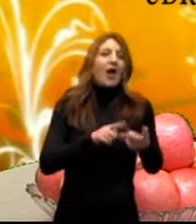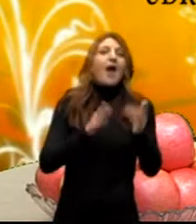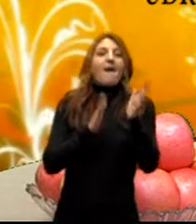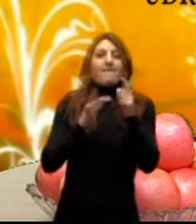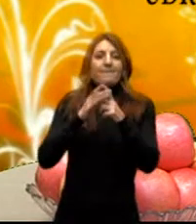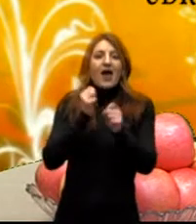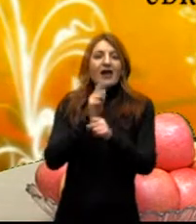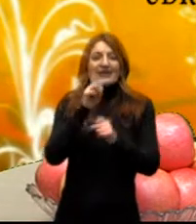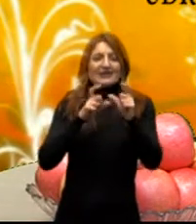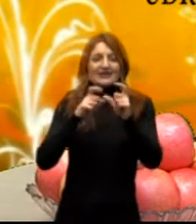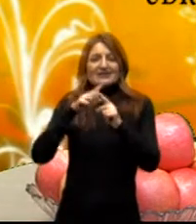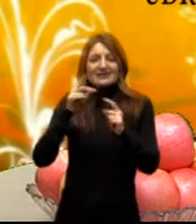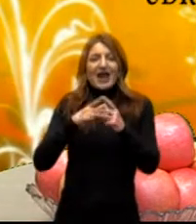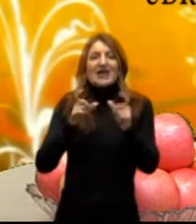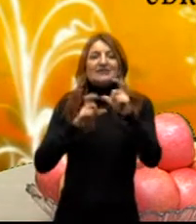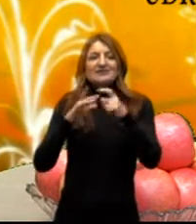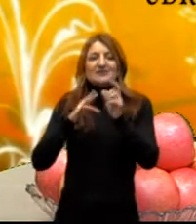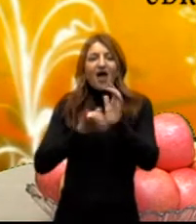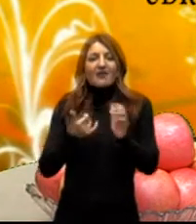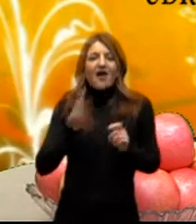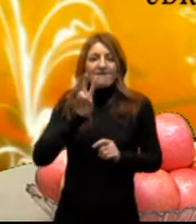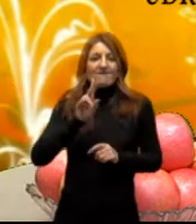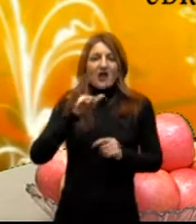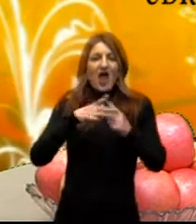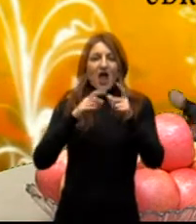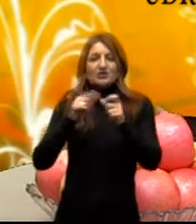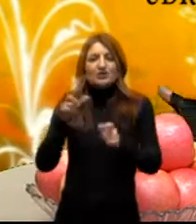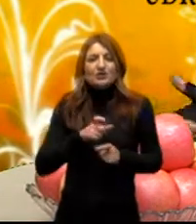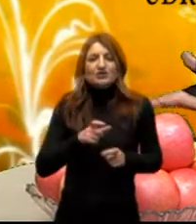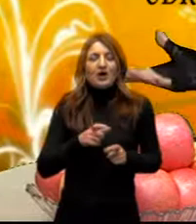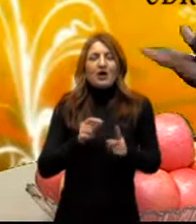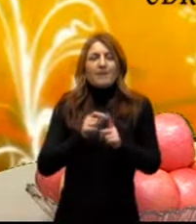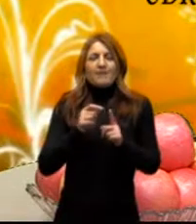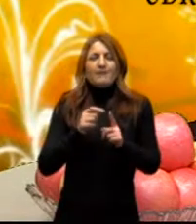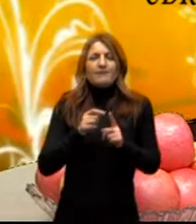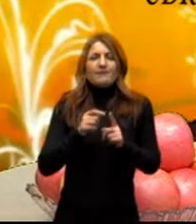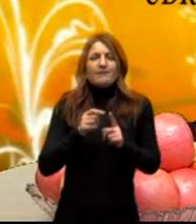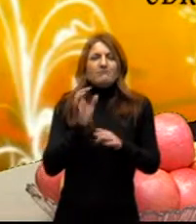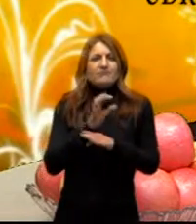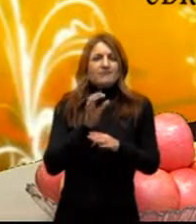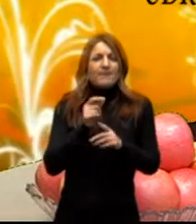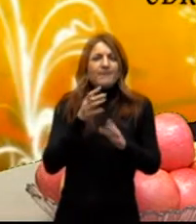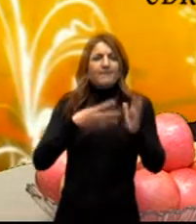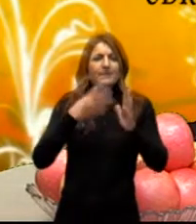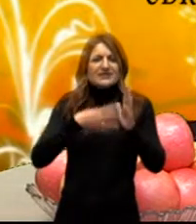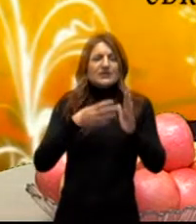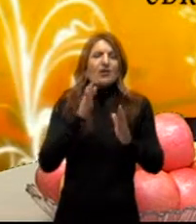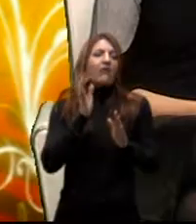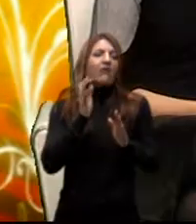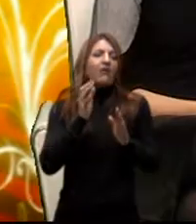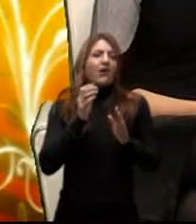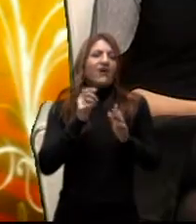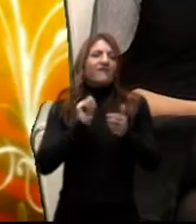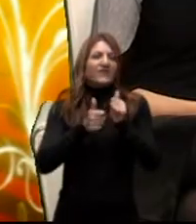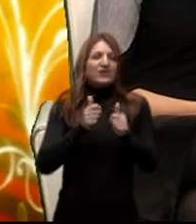magistra Sanja Vlašić, magistra fizioterapije. Dobar dan. Ili kako bi ja to rekla, tako to kako je, sam rekla. Magistra fizioterapije.